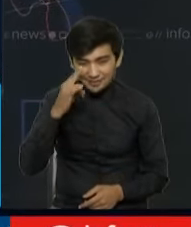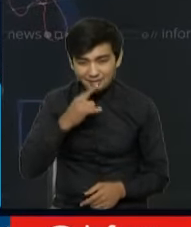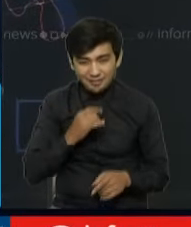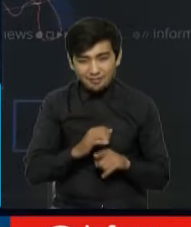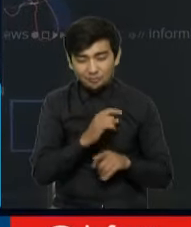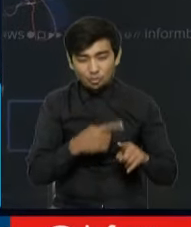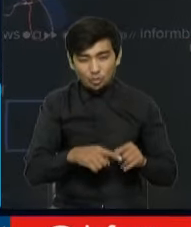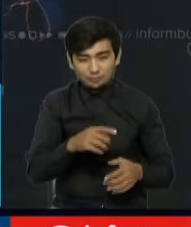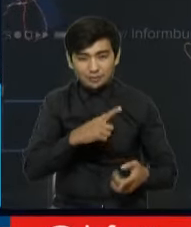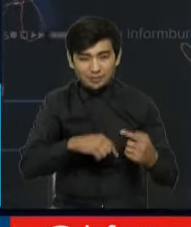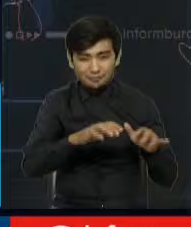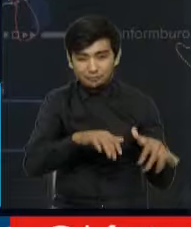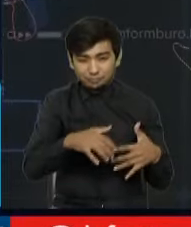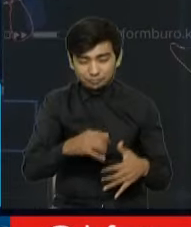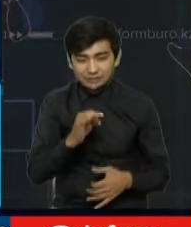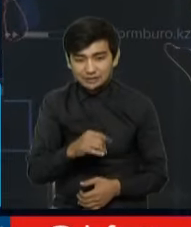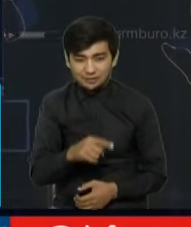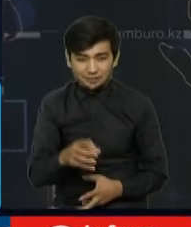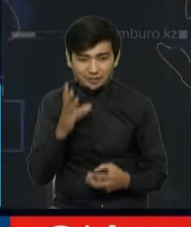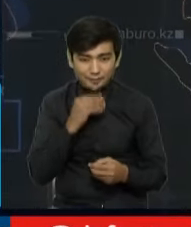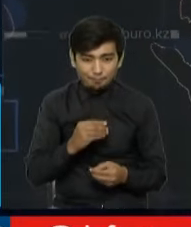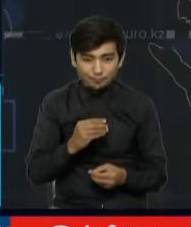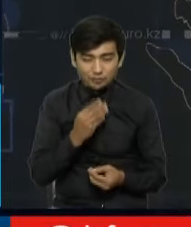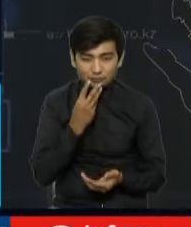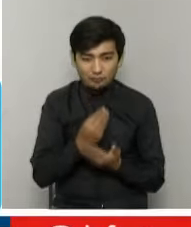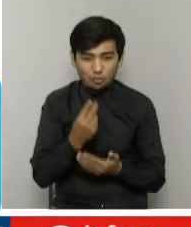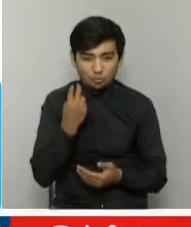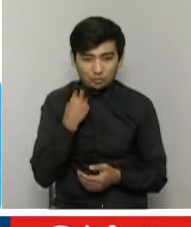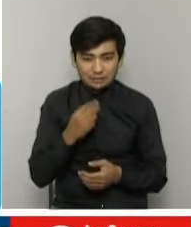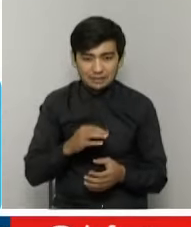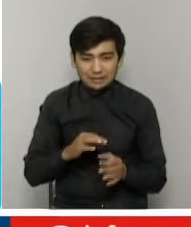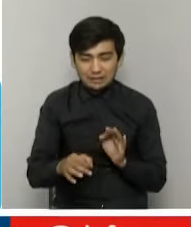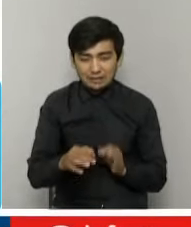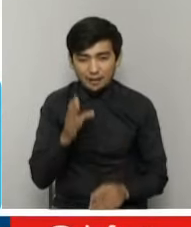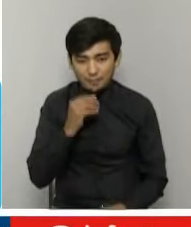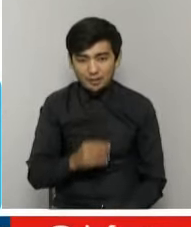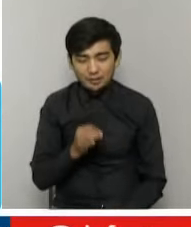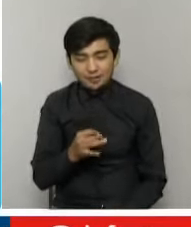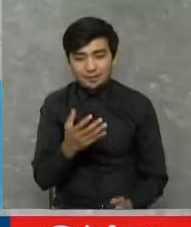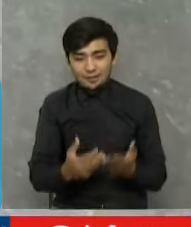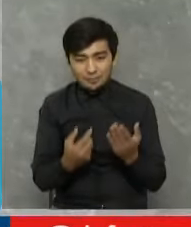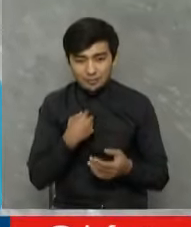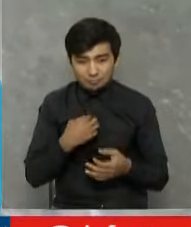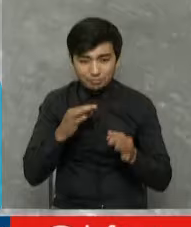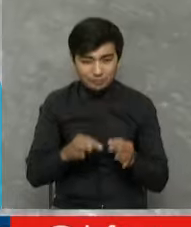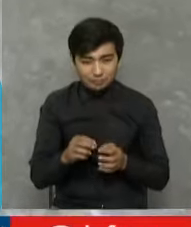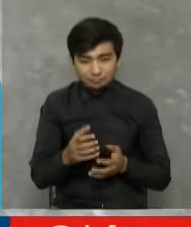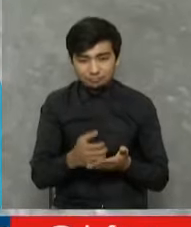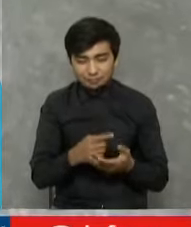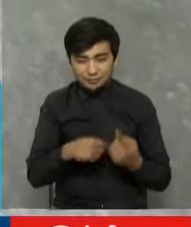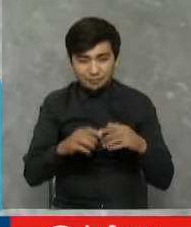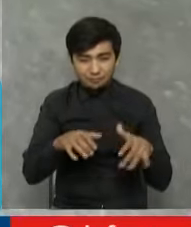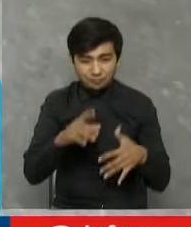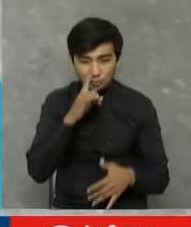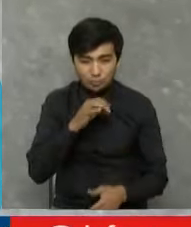очень актуально и очень своевременно. Если не найти альтернативный способ пополнения